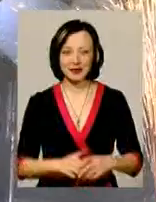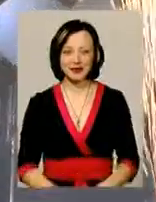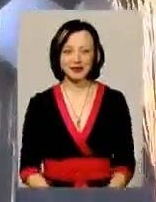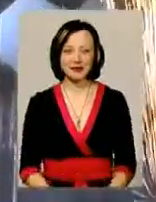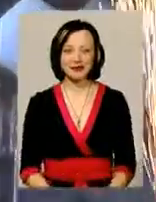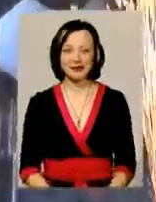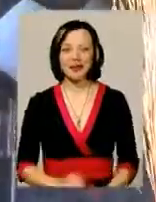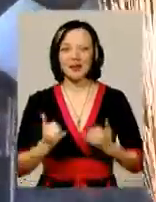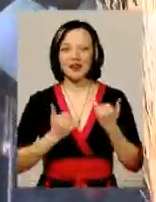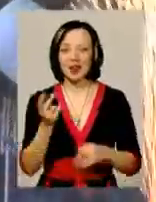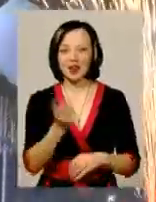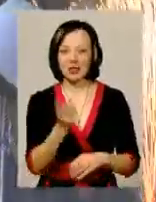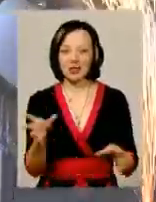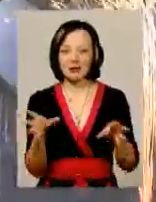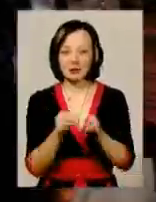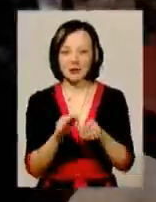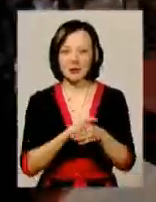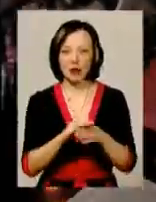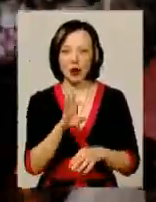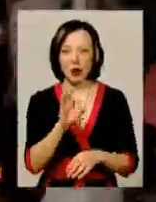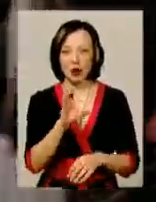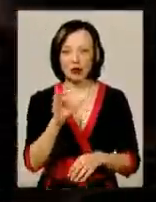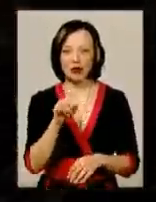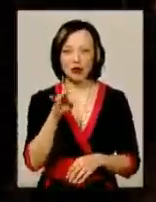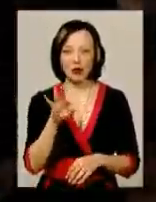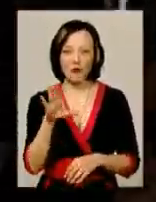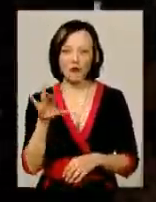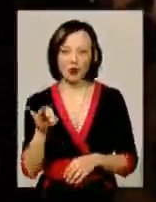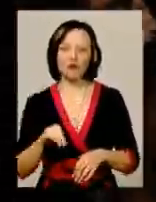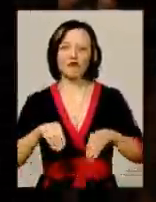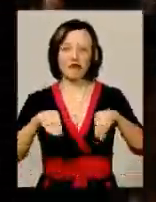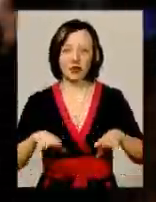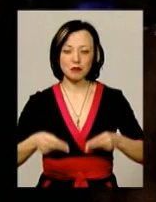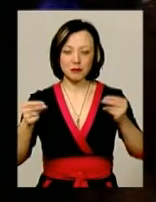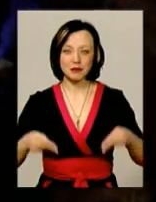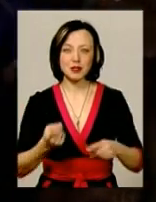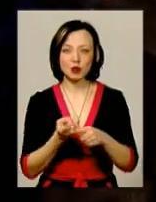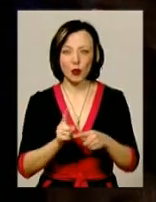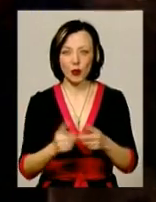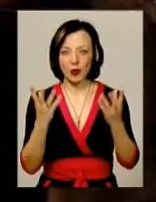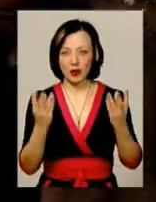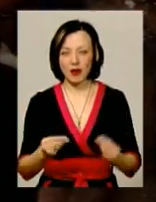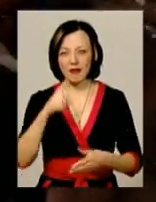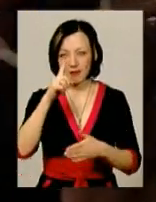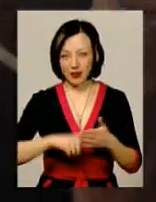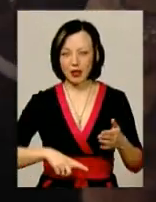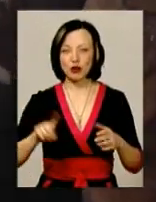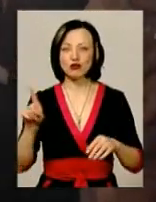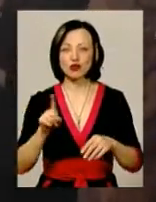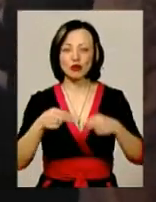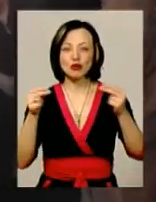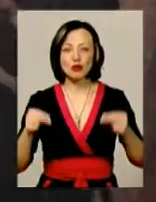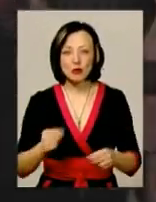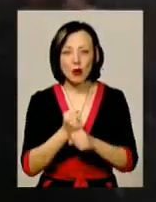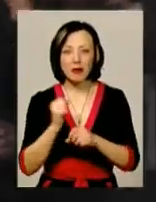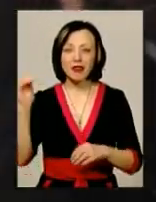Наречені Катерина і Максим за спільним відтепер прізвищем Осітрови вирішили побратися саме цього дня. Молодята кажуть, вірять, що шлюби укладаються на